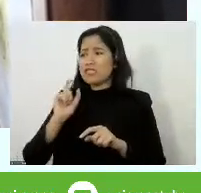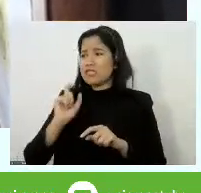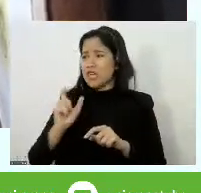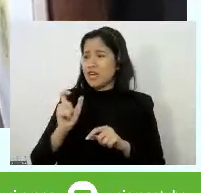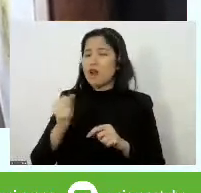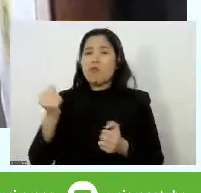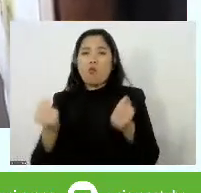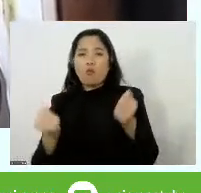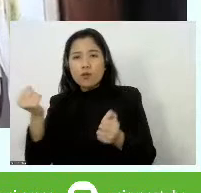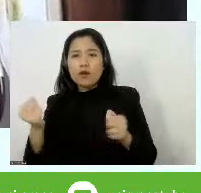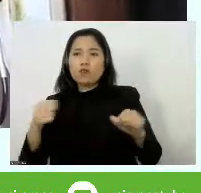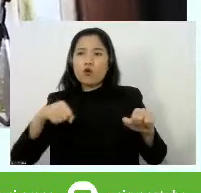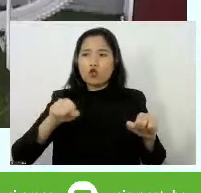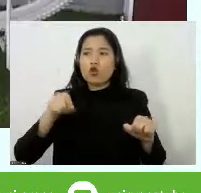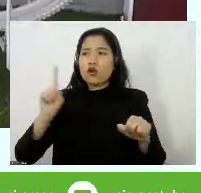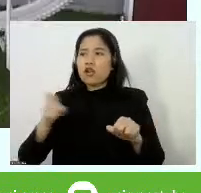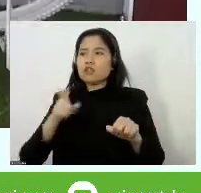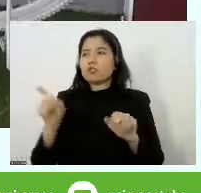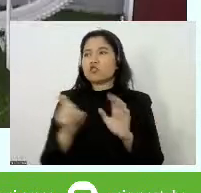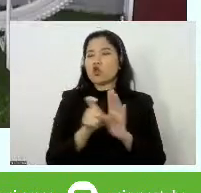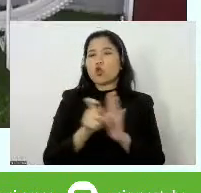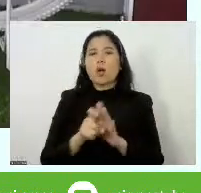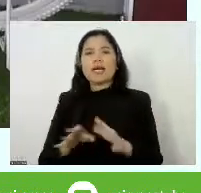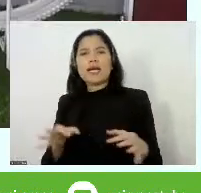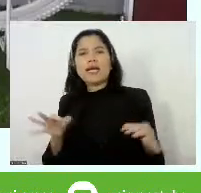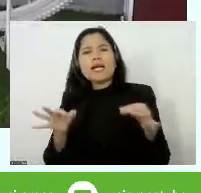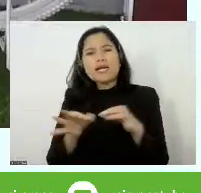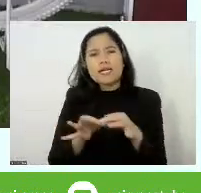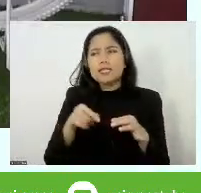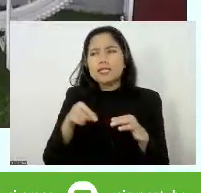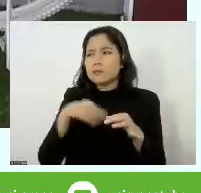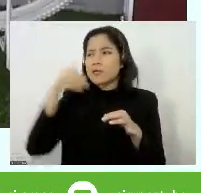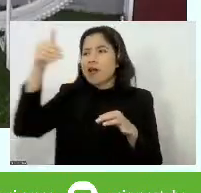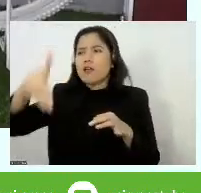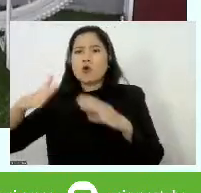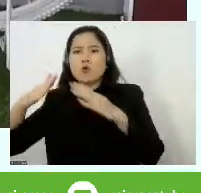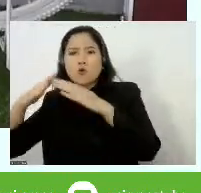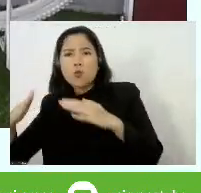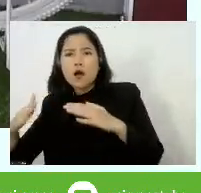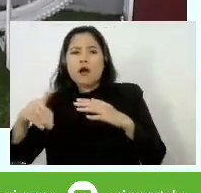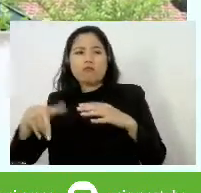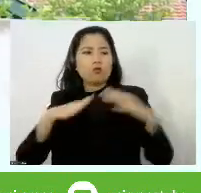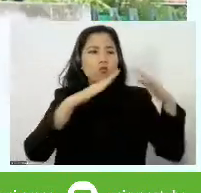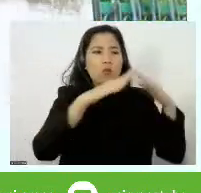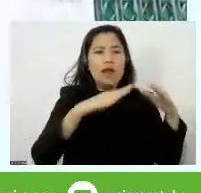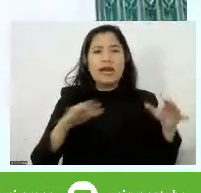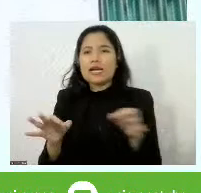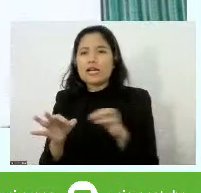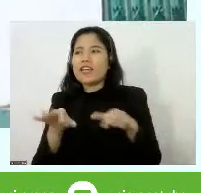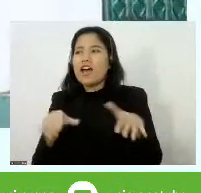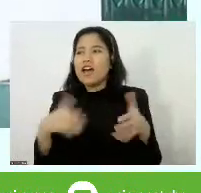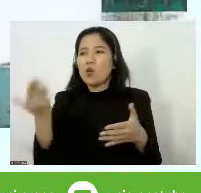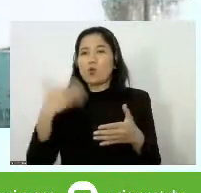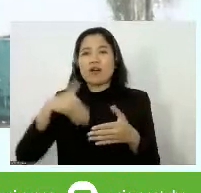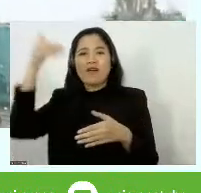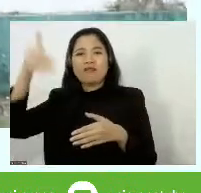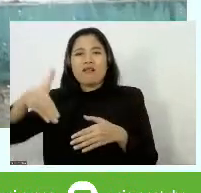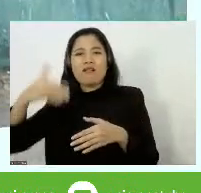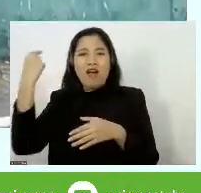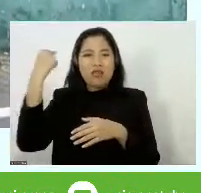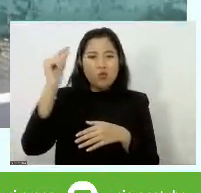mulai dari jarak yang paling dekat ke warung ke minimarket rumah tetangga syukur bisa bersepeda ke tempat kerja seperti yang saya lakukan